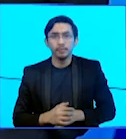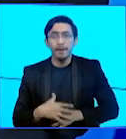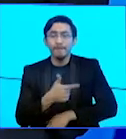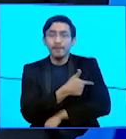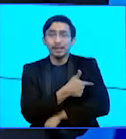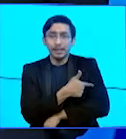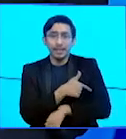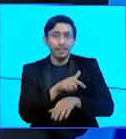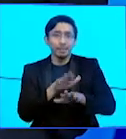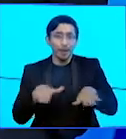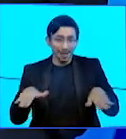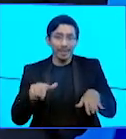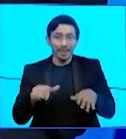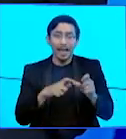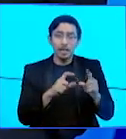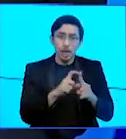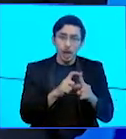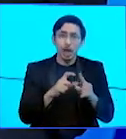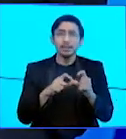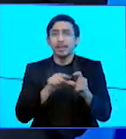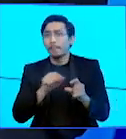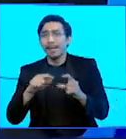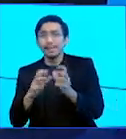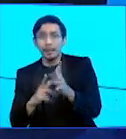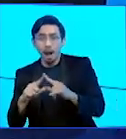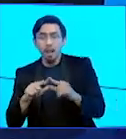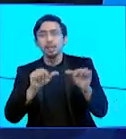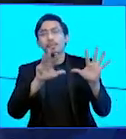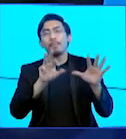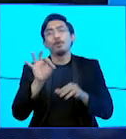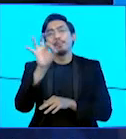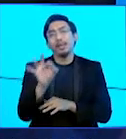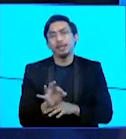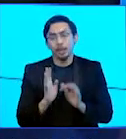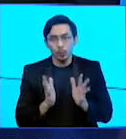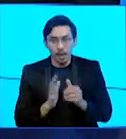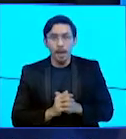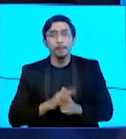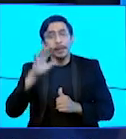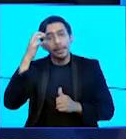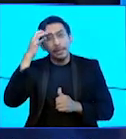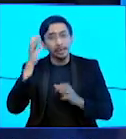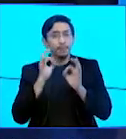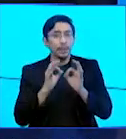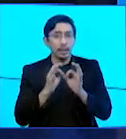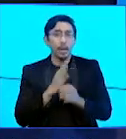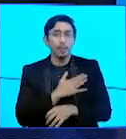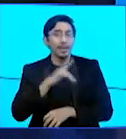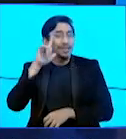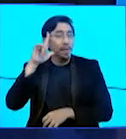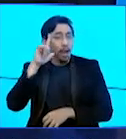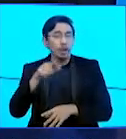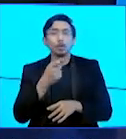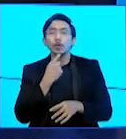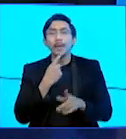Total capaian vaksinasi COVID-19 siswa tingkat SD hingga SMA mencapai 90%. Dinas Pendidikan Kabupaten